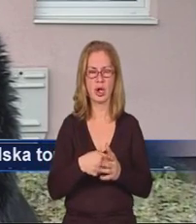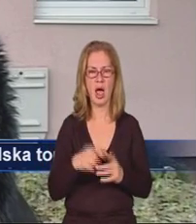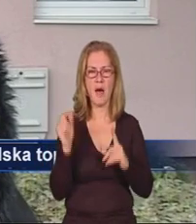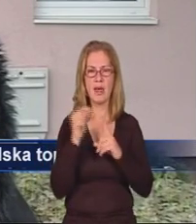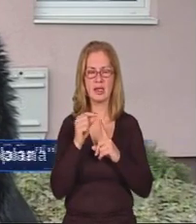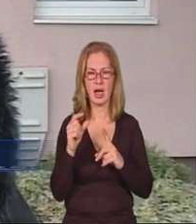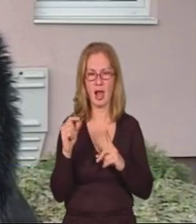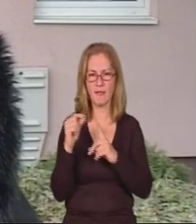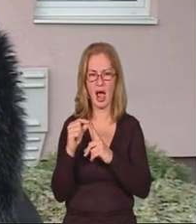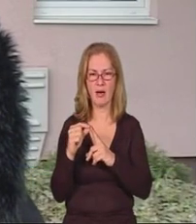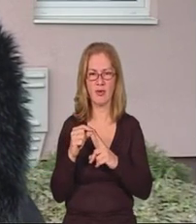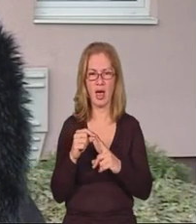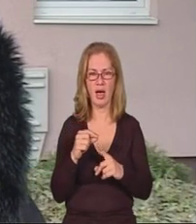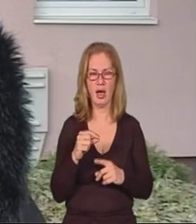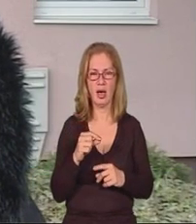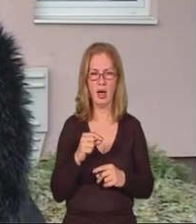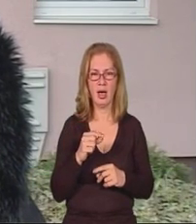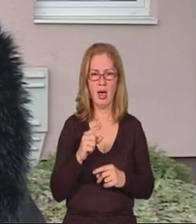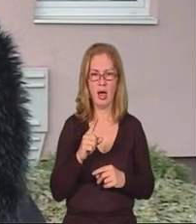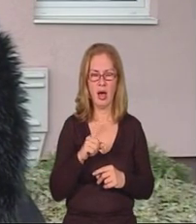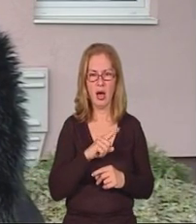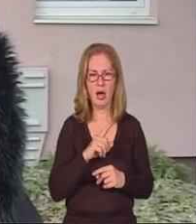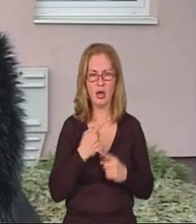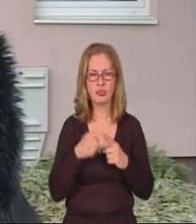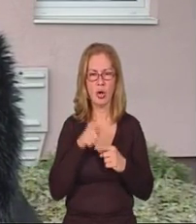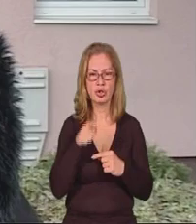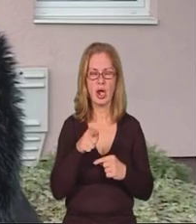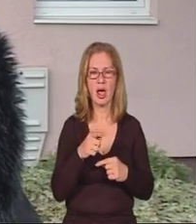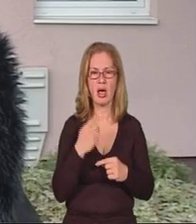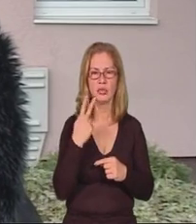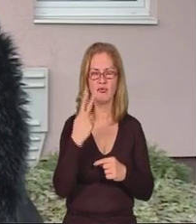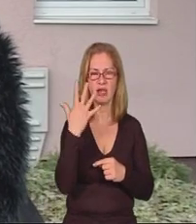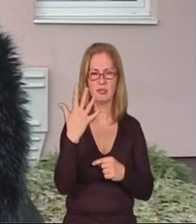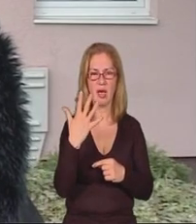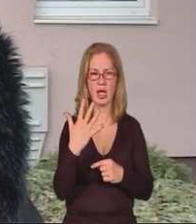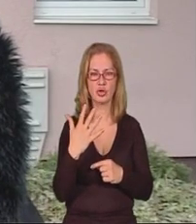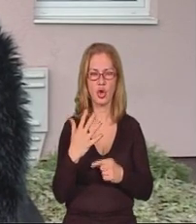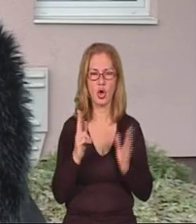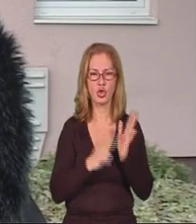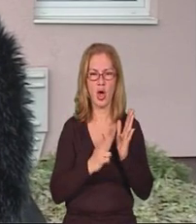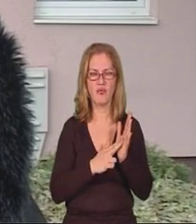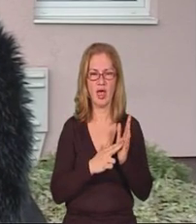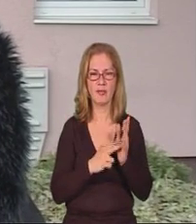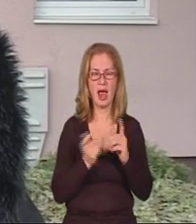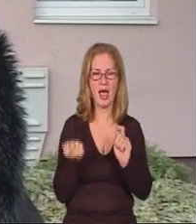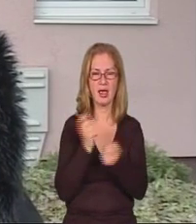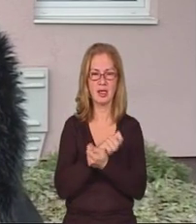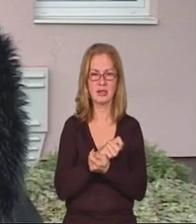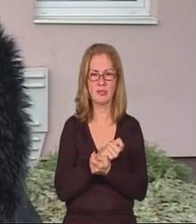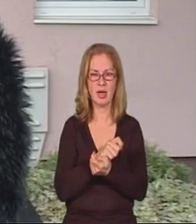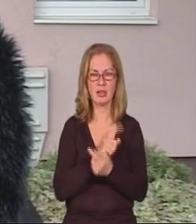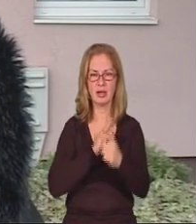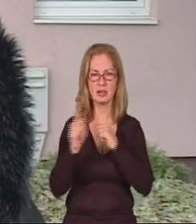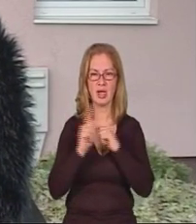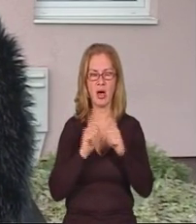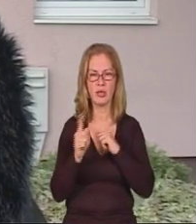objekat na bulevaru Patrijarha Pavla, bez broja zbog čega je do 25. novembra ispred navedenog objekta na snazi